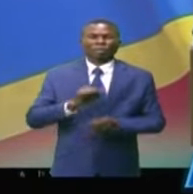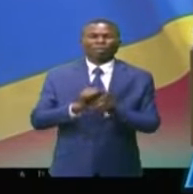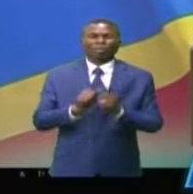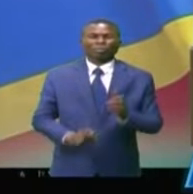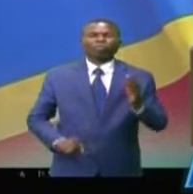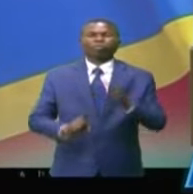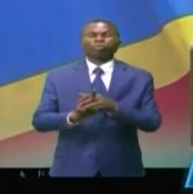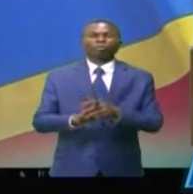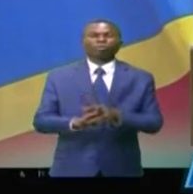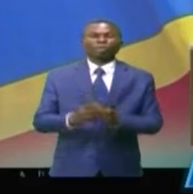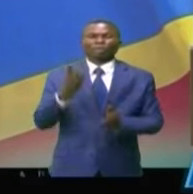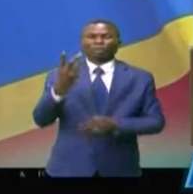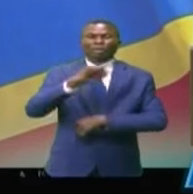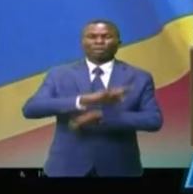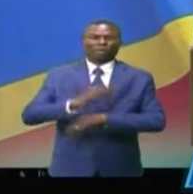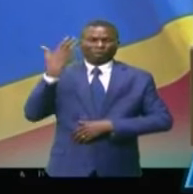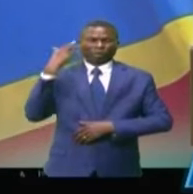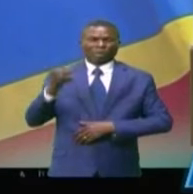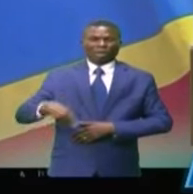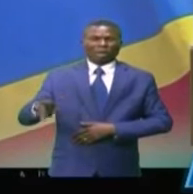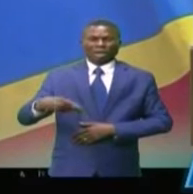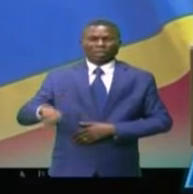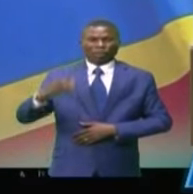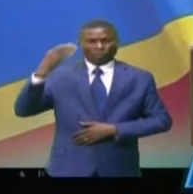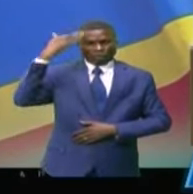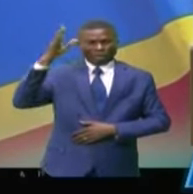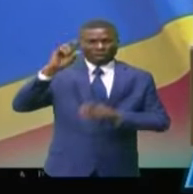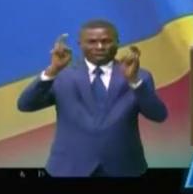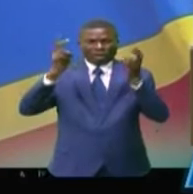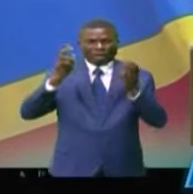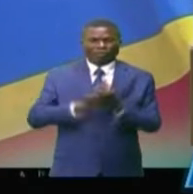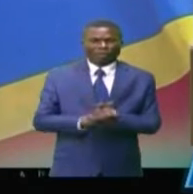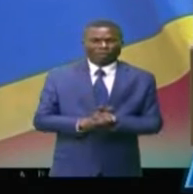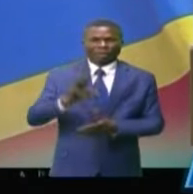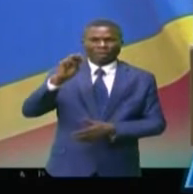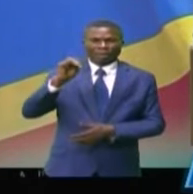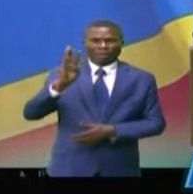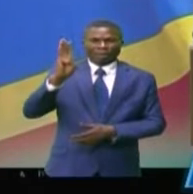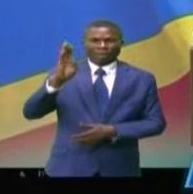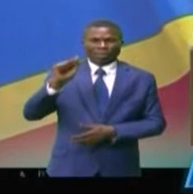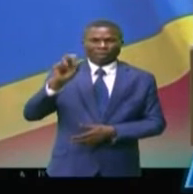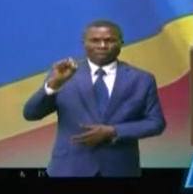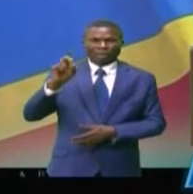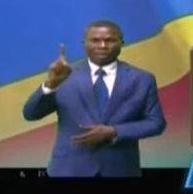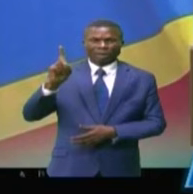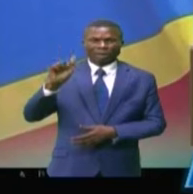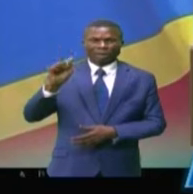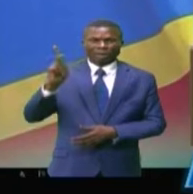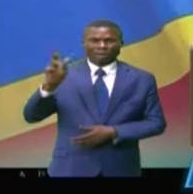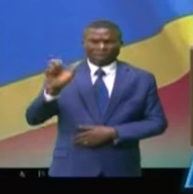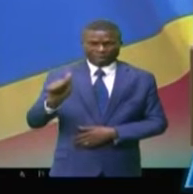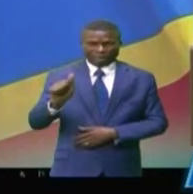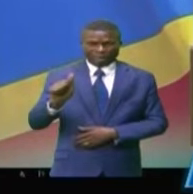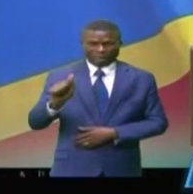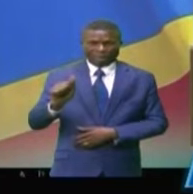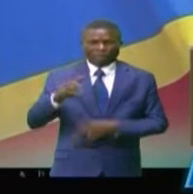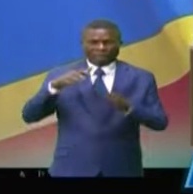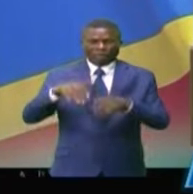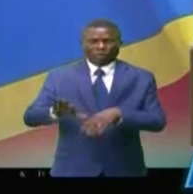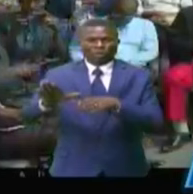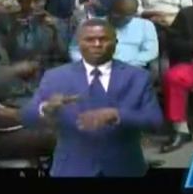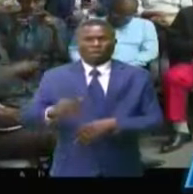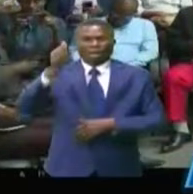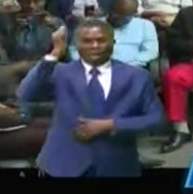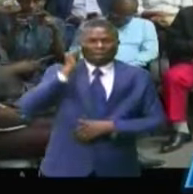y a 48 heures dans la province de l'Équateur, dans la ville de Mbandaka et dans le quai de Bankita, mais c'est à la lisière entre Bankita